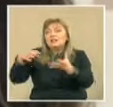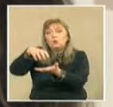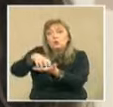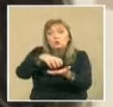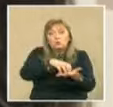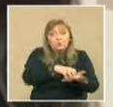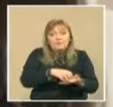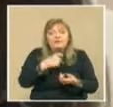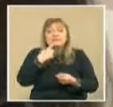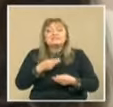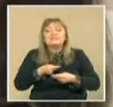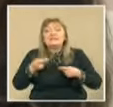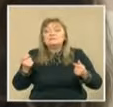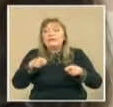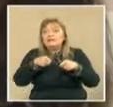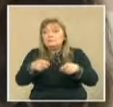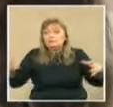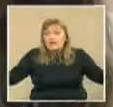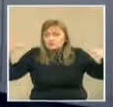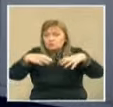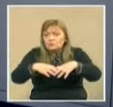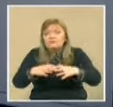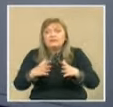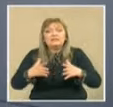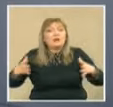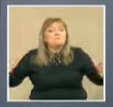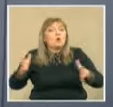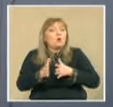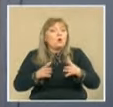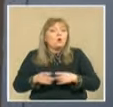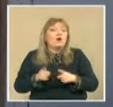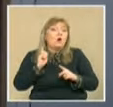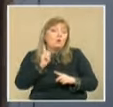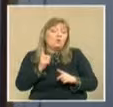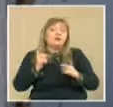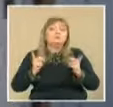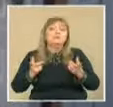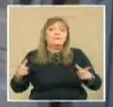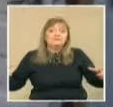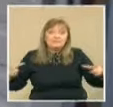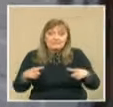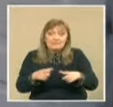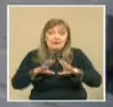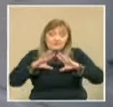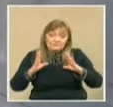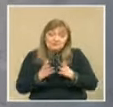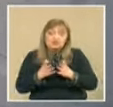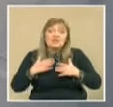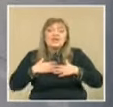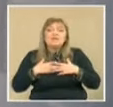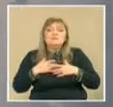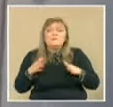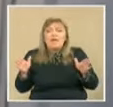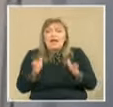струпване на много хора на едно място, но все пак, когато трябва да се съберем, се събираме, имаме много кратко време за подготовка